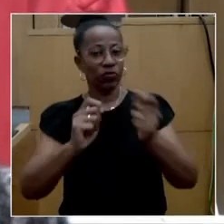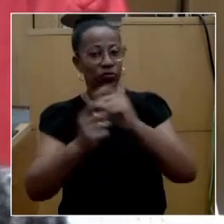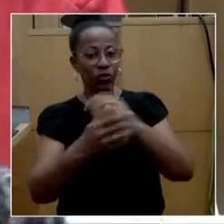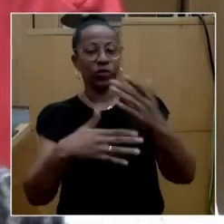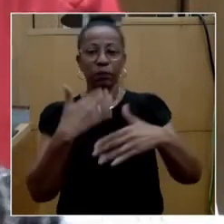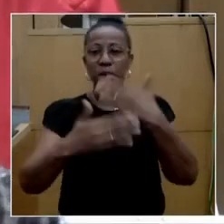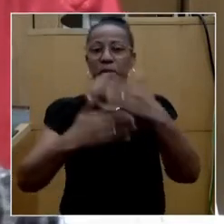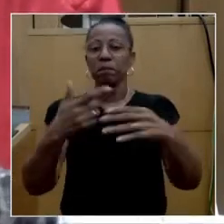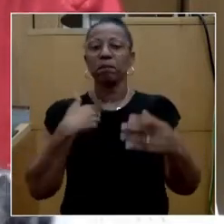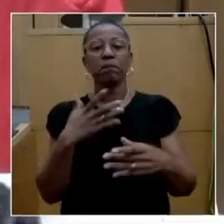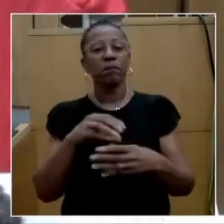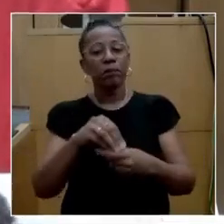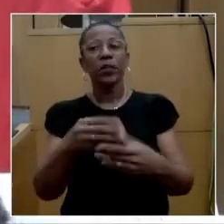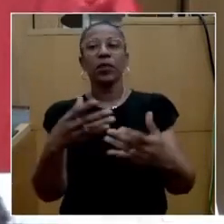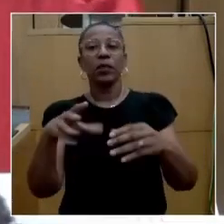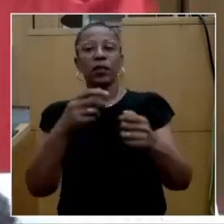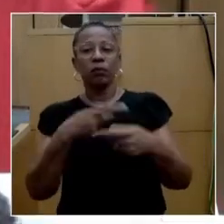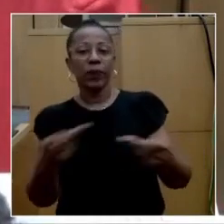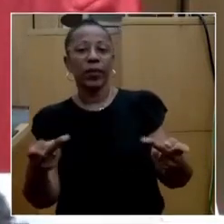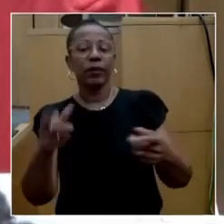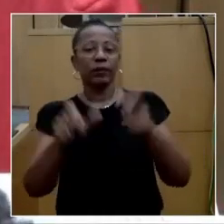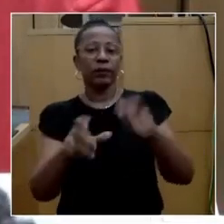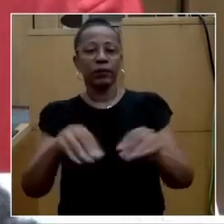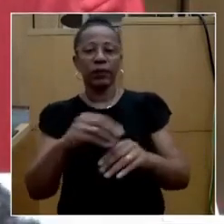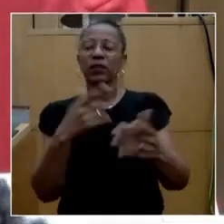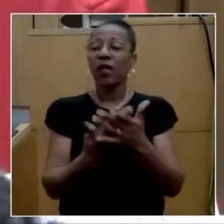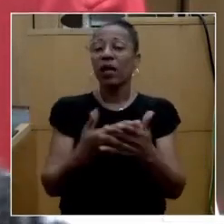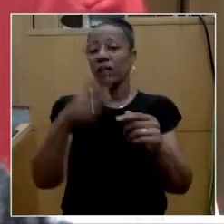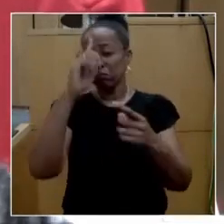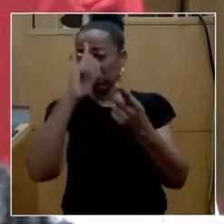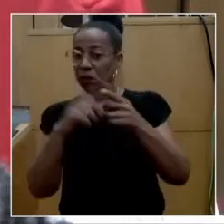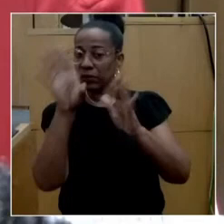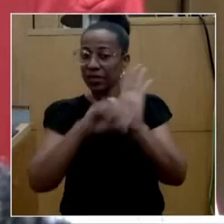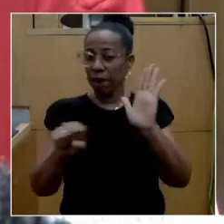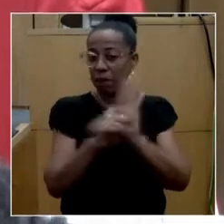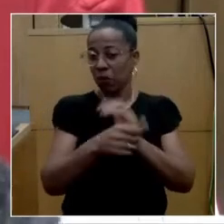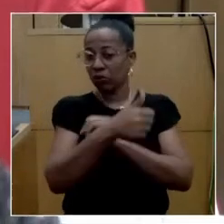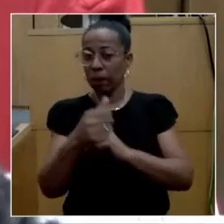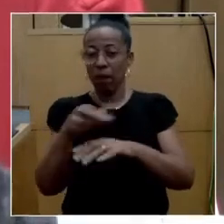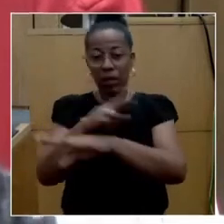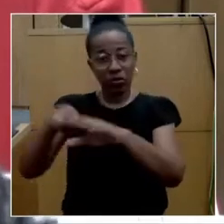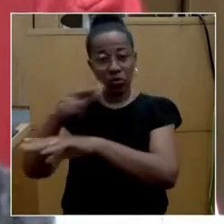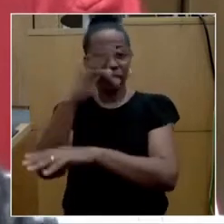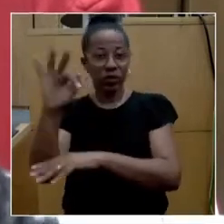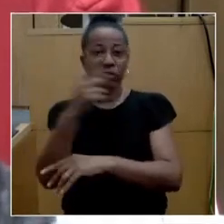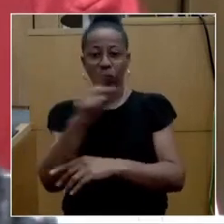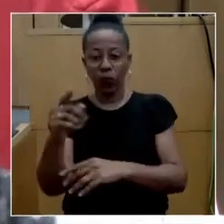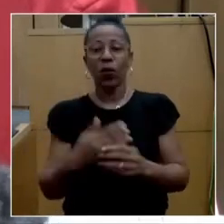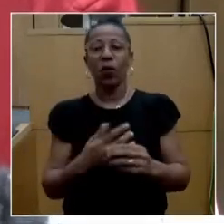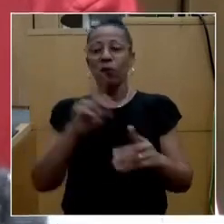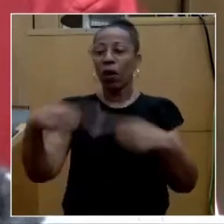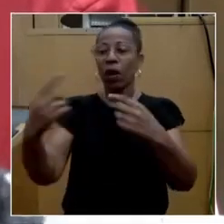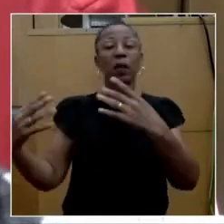dans le public. Il ne s'agit plus simplement d'un emblème d'une région française pour aller faire des matchs